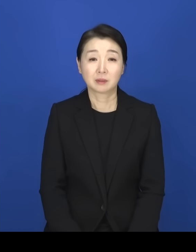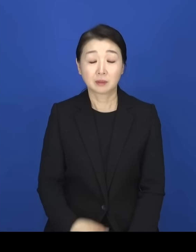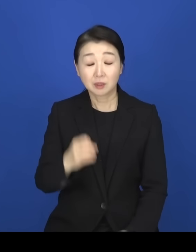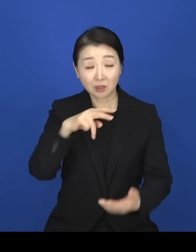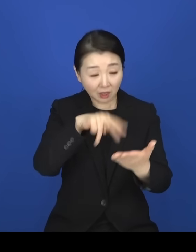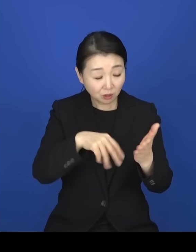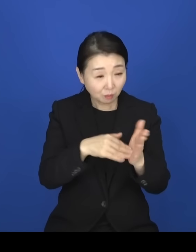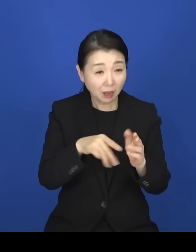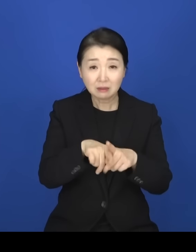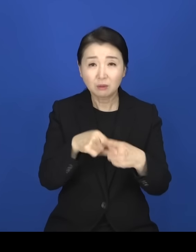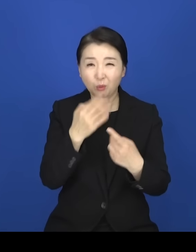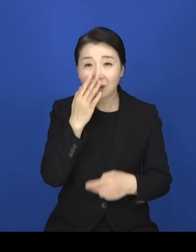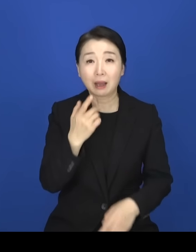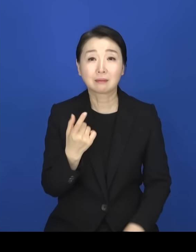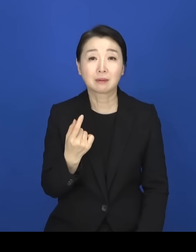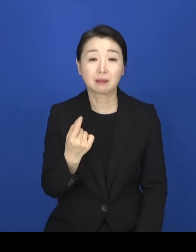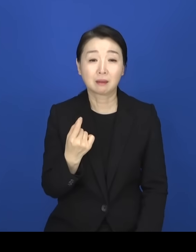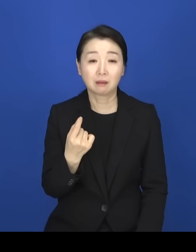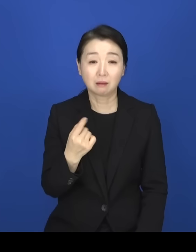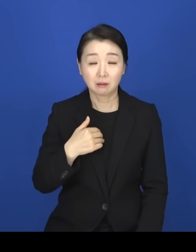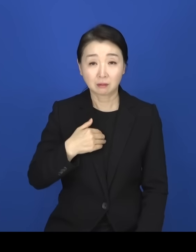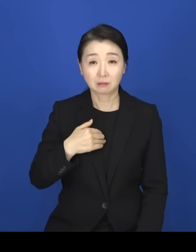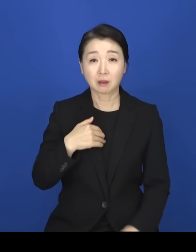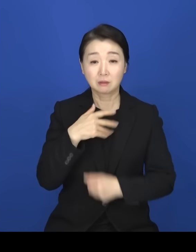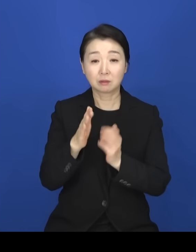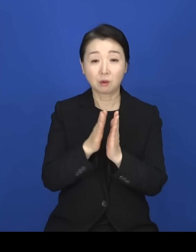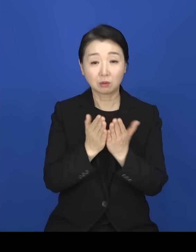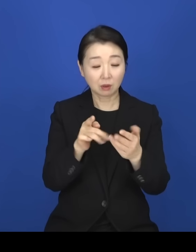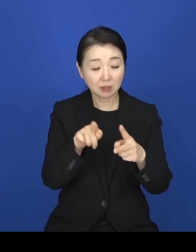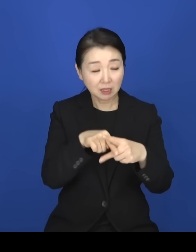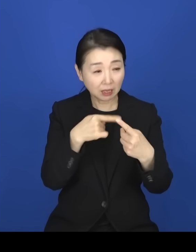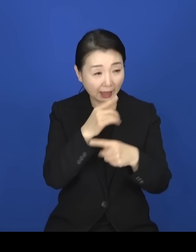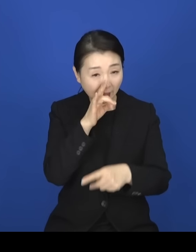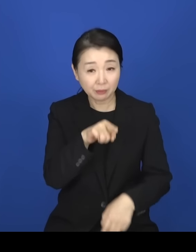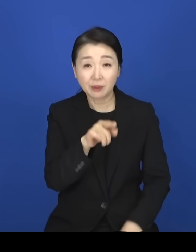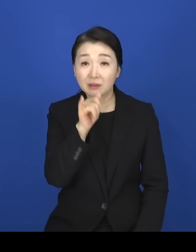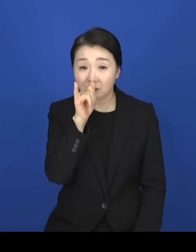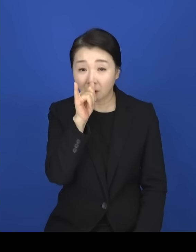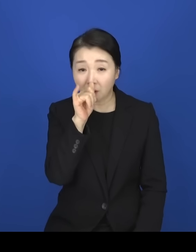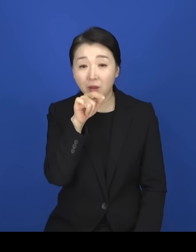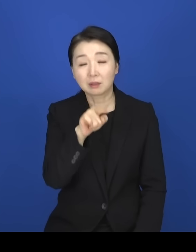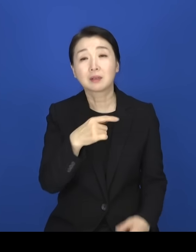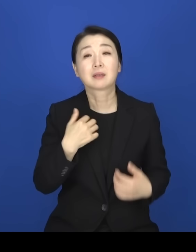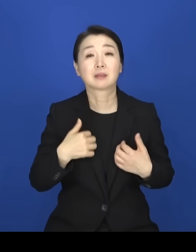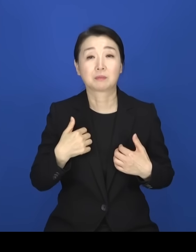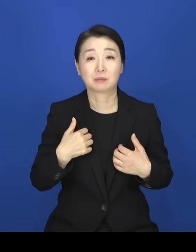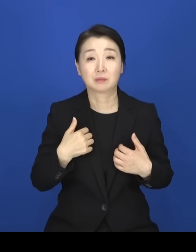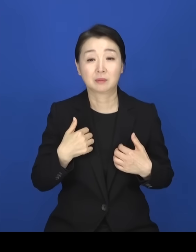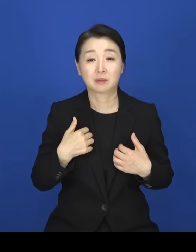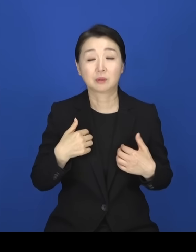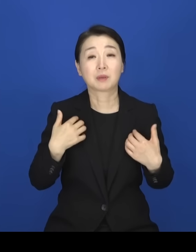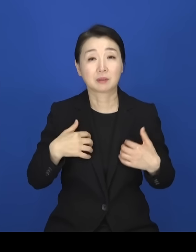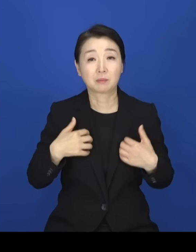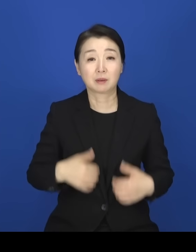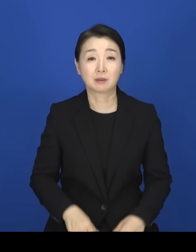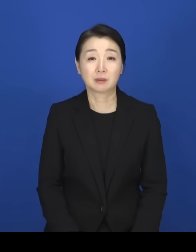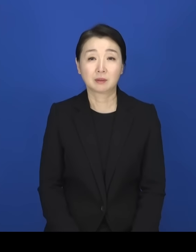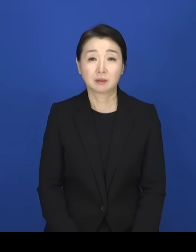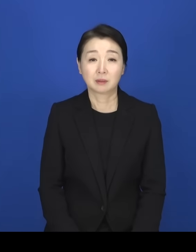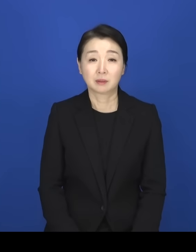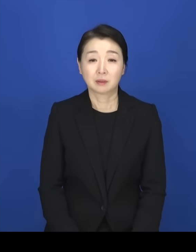했는데 이해도 안 되고. 그러니까. 그래서 저는 성경이 아직도 이해 안 되는 부분이 나오면은 그게 더 재밌어요. 너무 기뻐요.